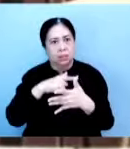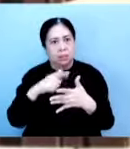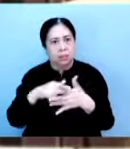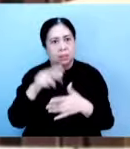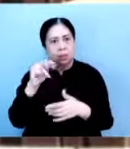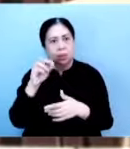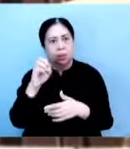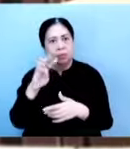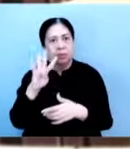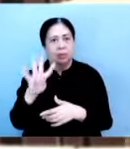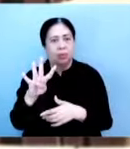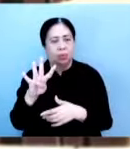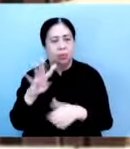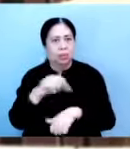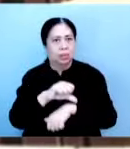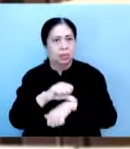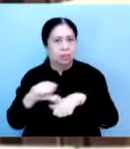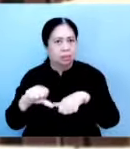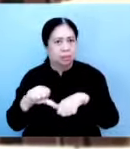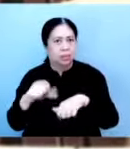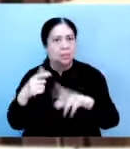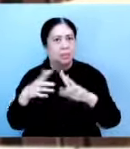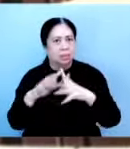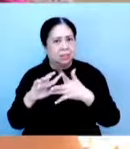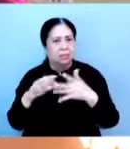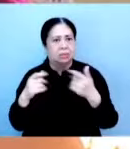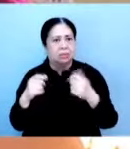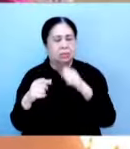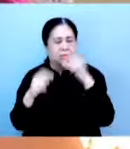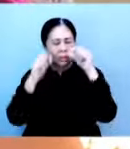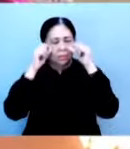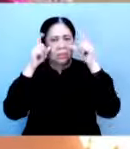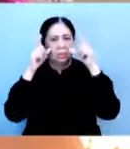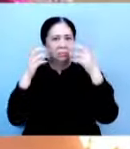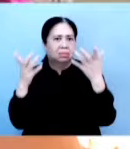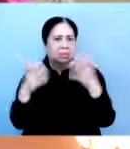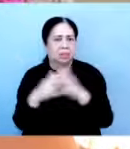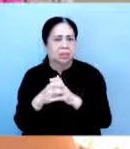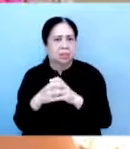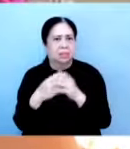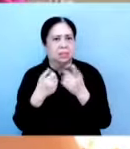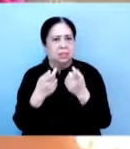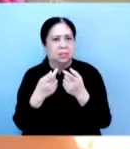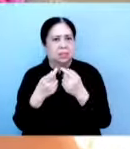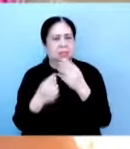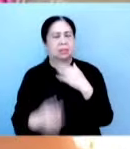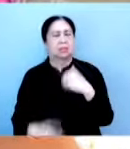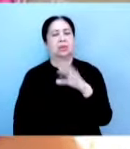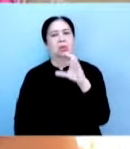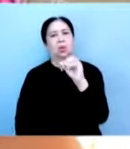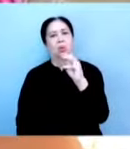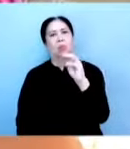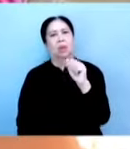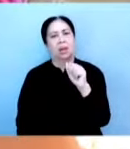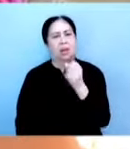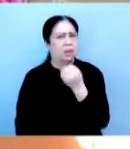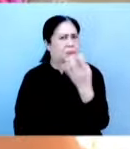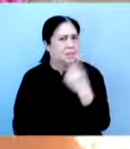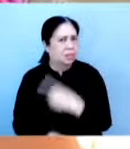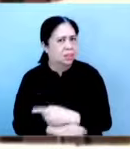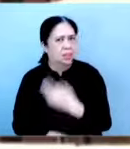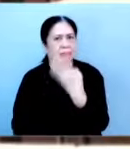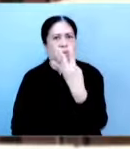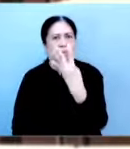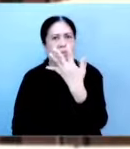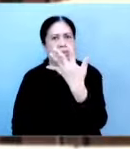4 inoperahan siya simula n h na siya nagising nakipaglaban siya for how many many days 25